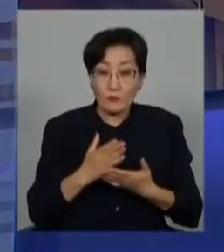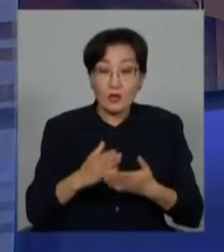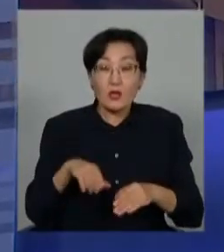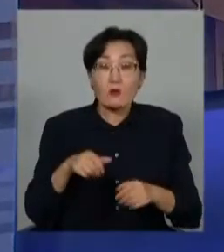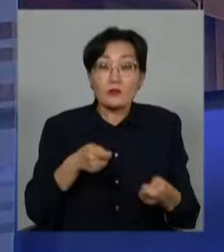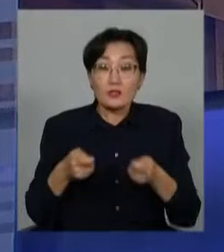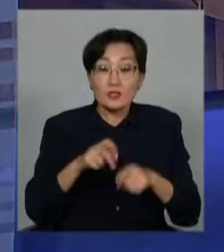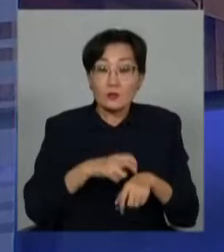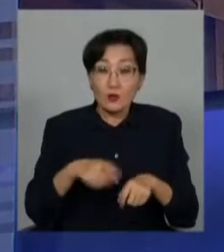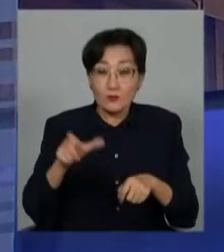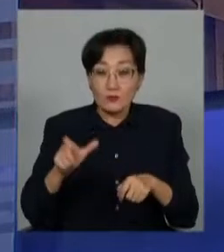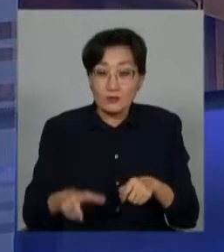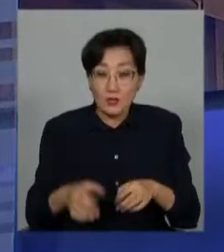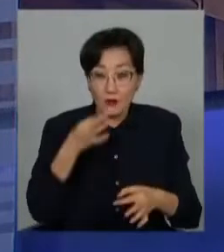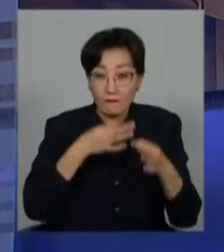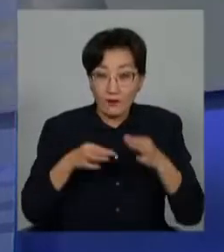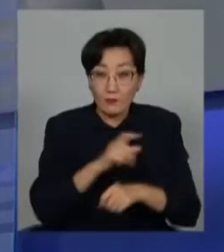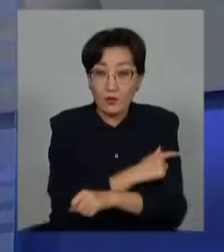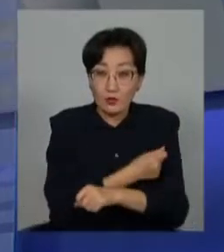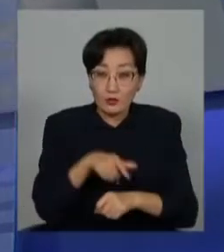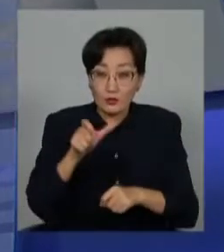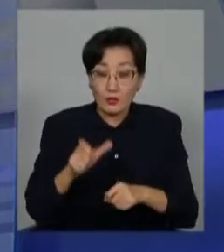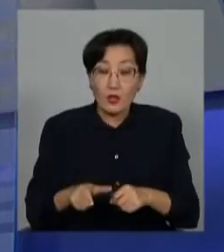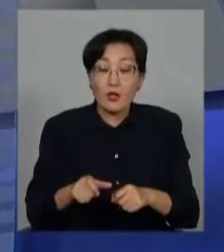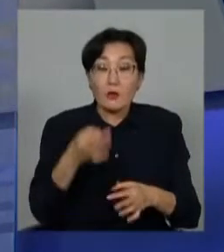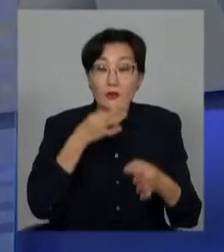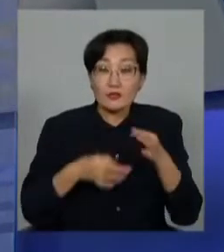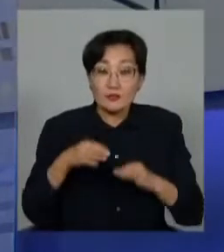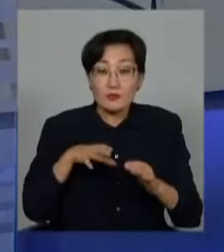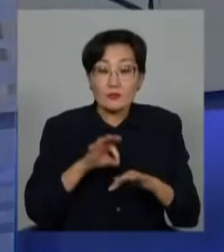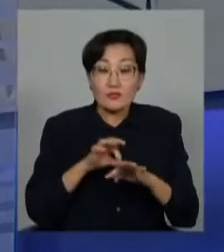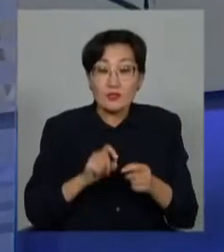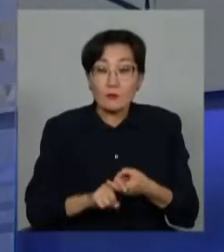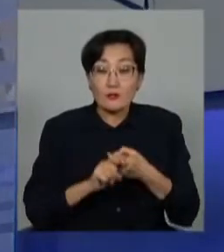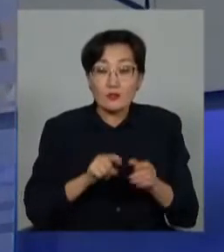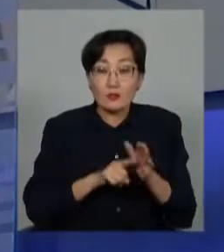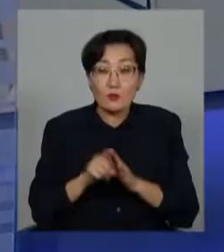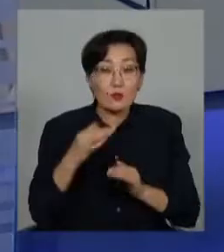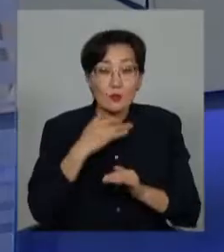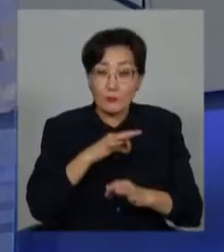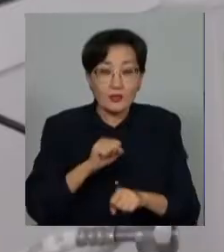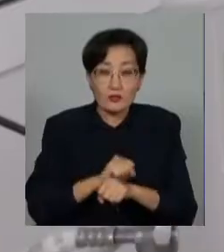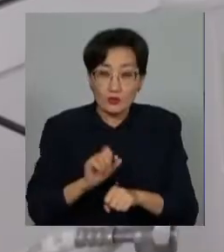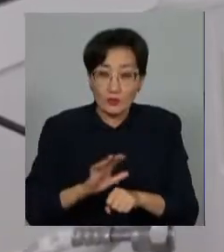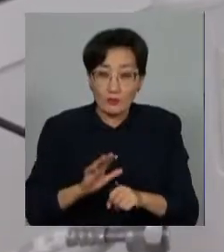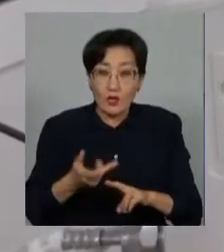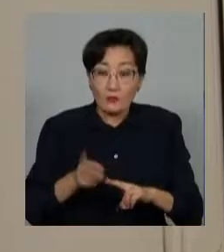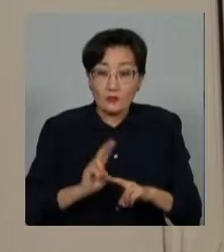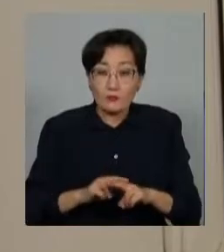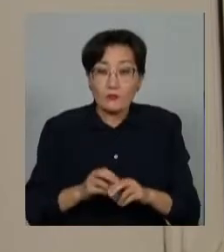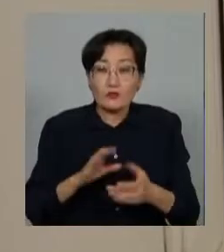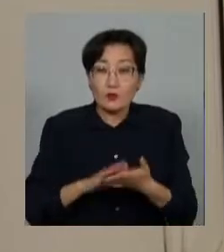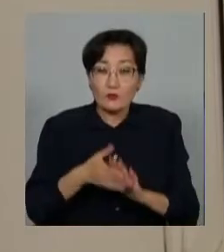еліміздің жетекші дәрігерлері мен фармакологтары. Халық антибиотикті әсіресе пандемия кезінде көп пайдаланған екен. Бұл жай